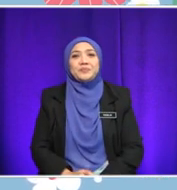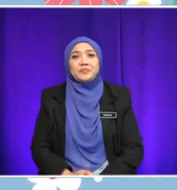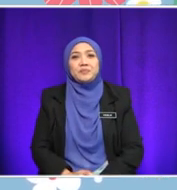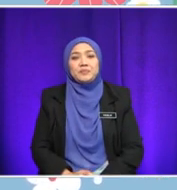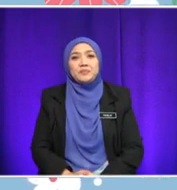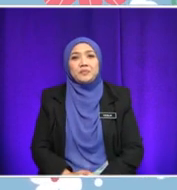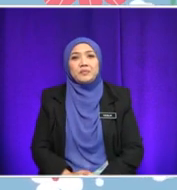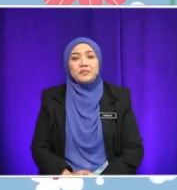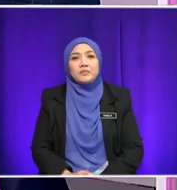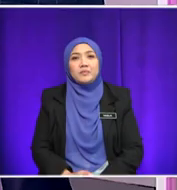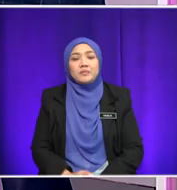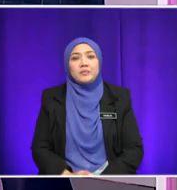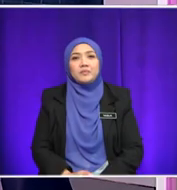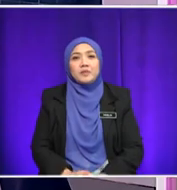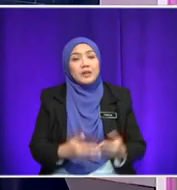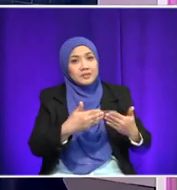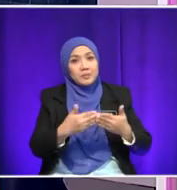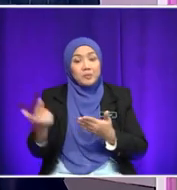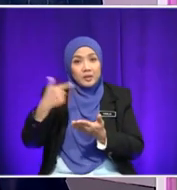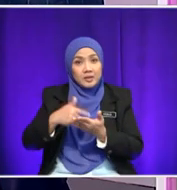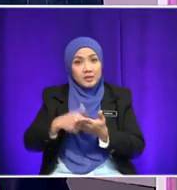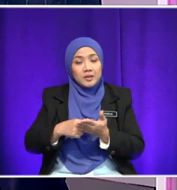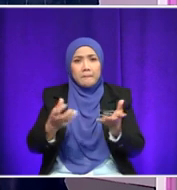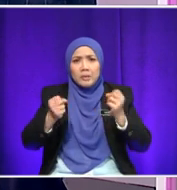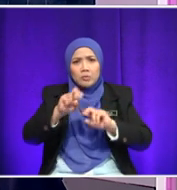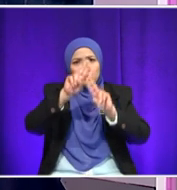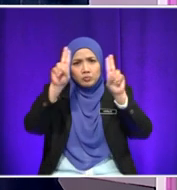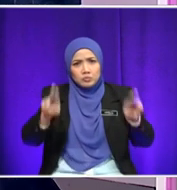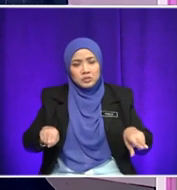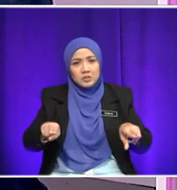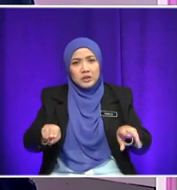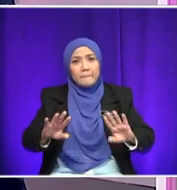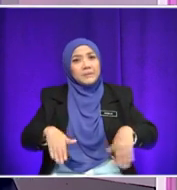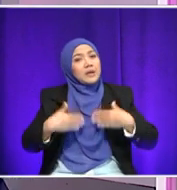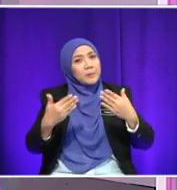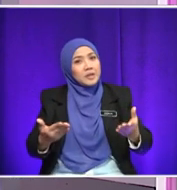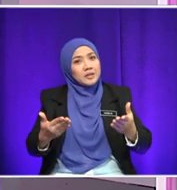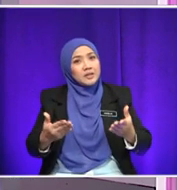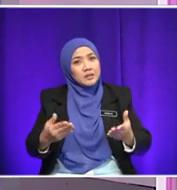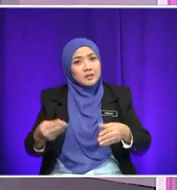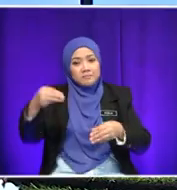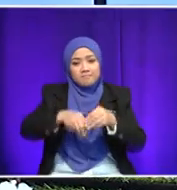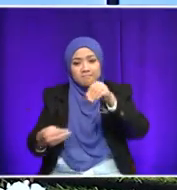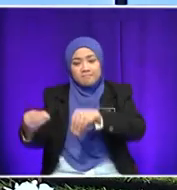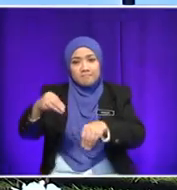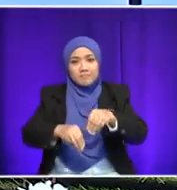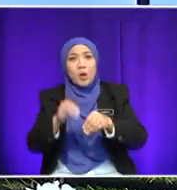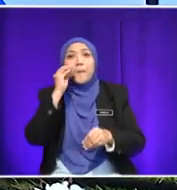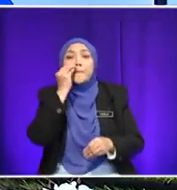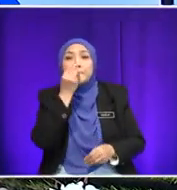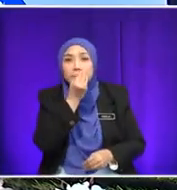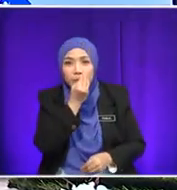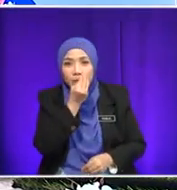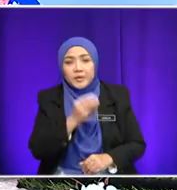untuk seterusnya kita Saya mau Uji bisa Macam mana pula untuk membuat gubahan bunga yang berada di tepi itu dan apa yang saya lihat